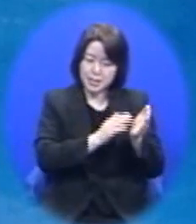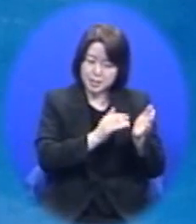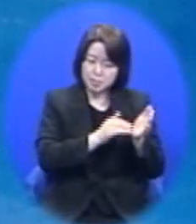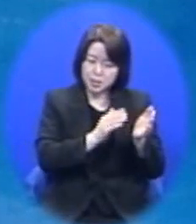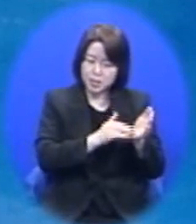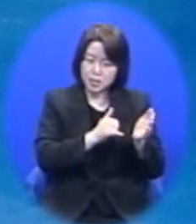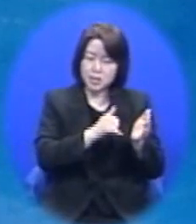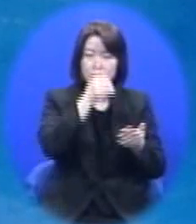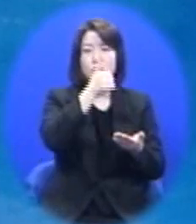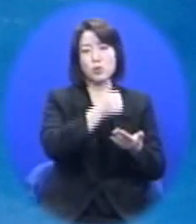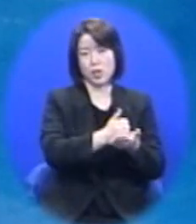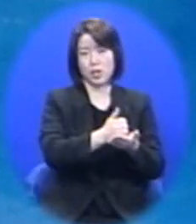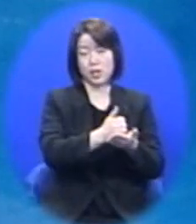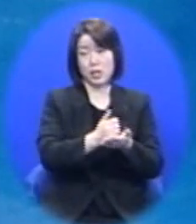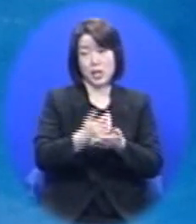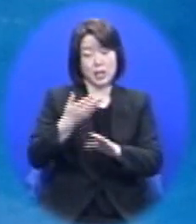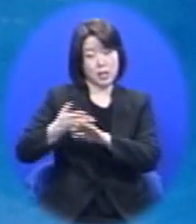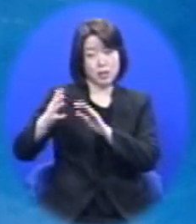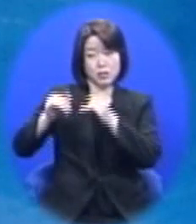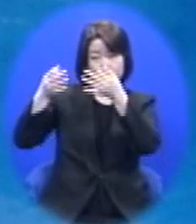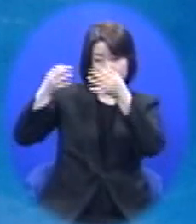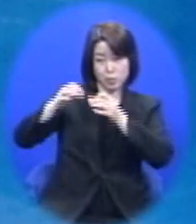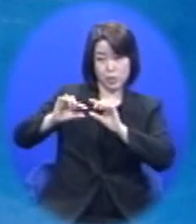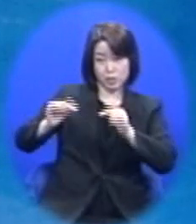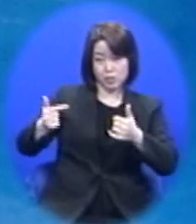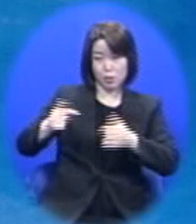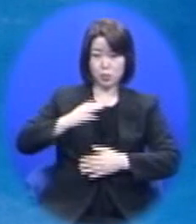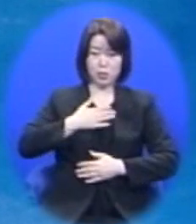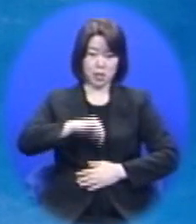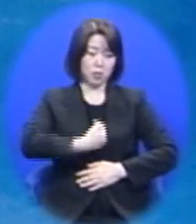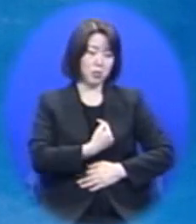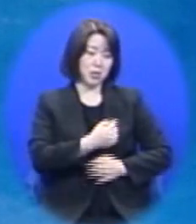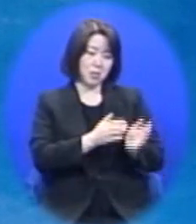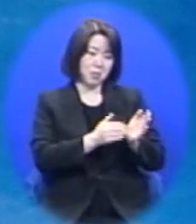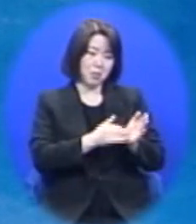본다고 이렇게 저렇게 죄 짓고 사는 겁니다.